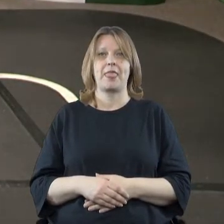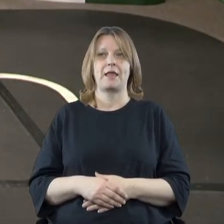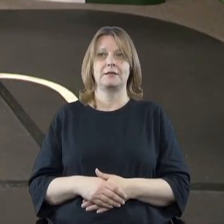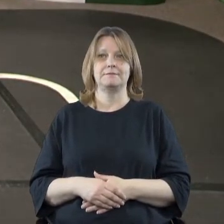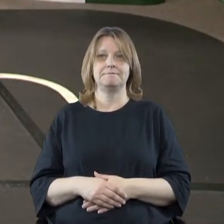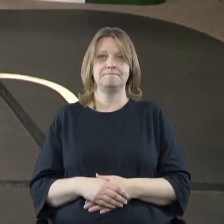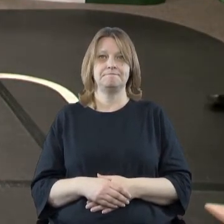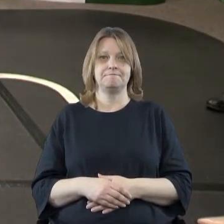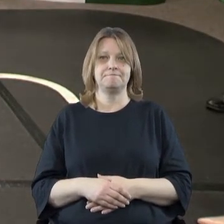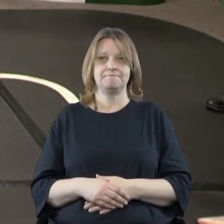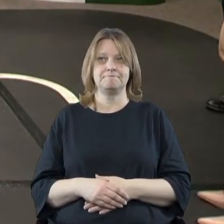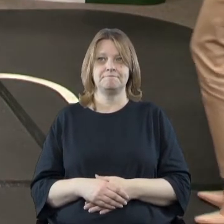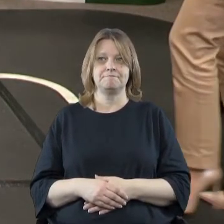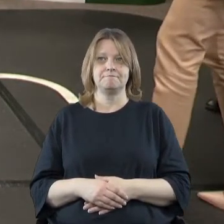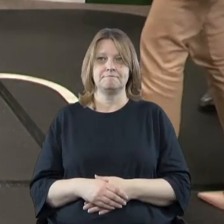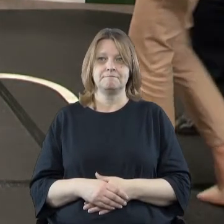Zapraszamy serdecznie.